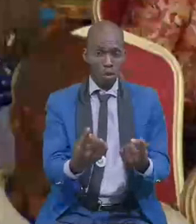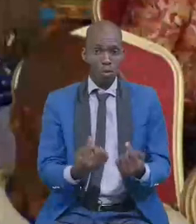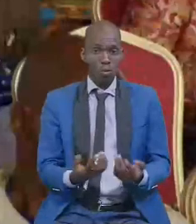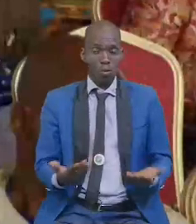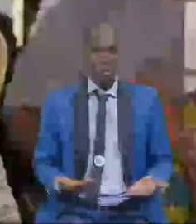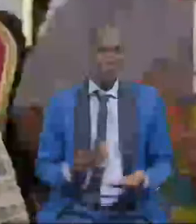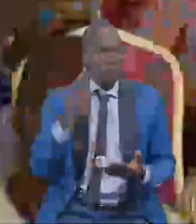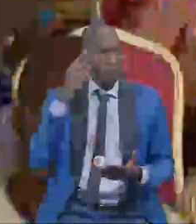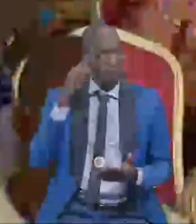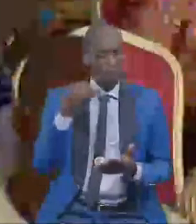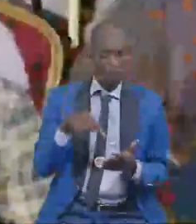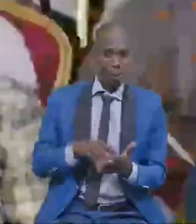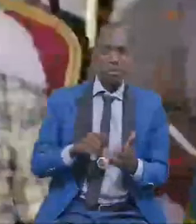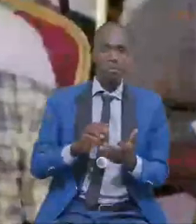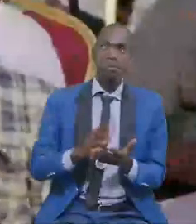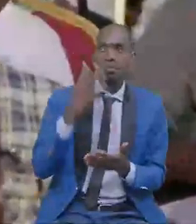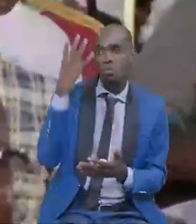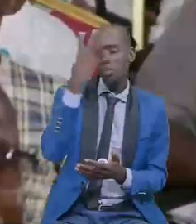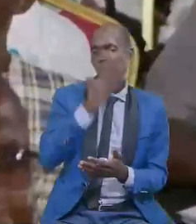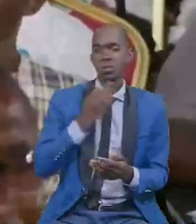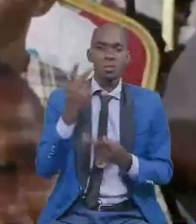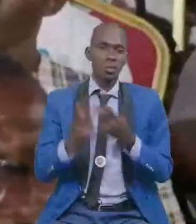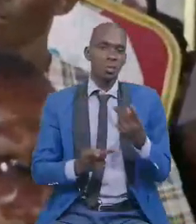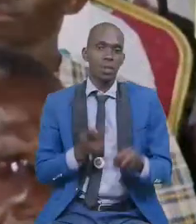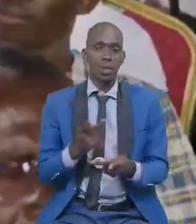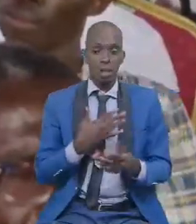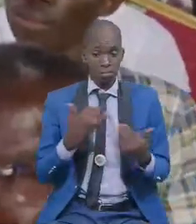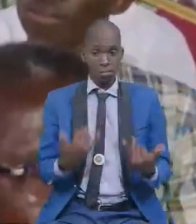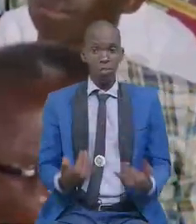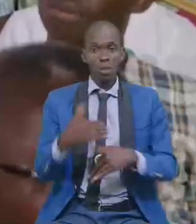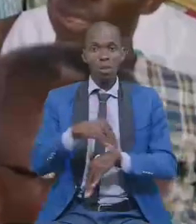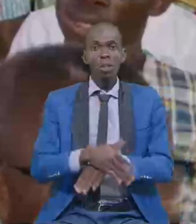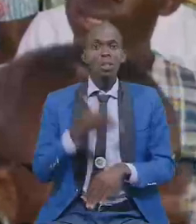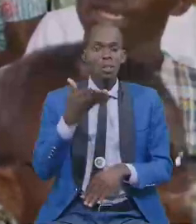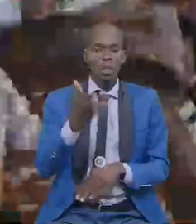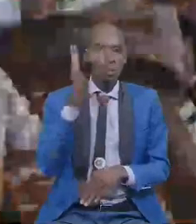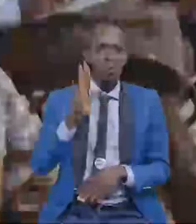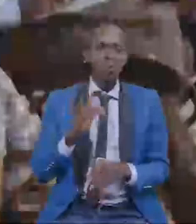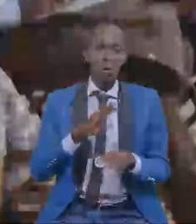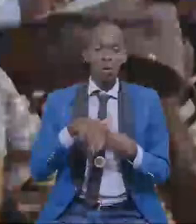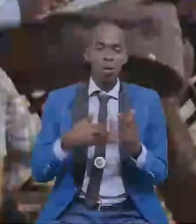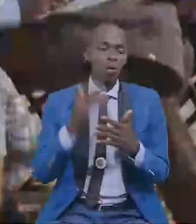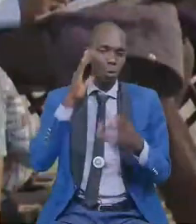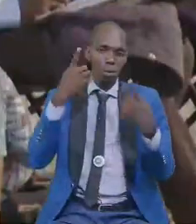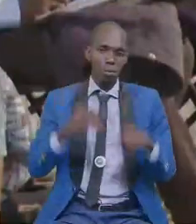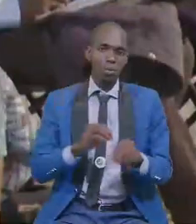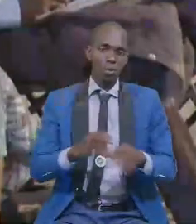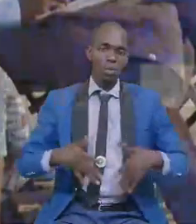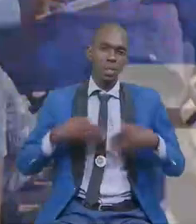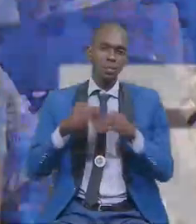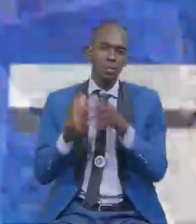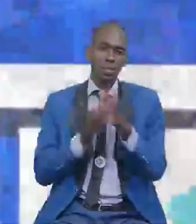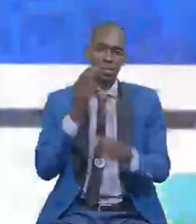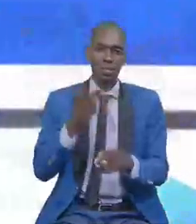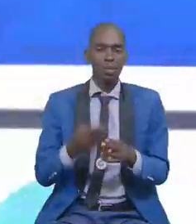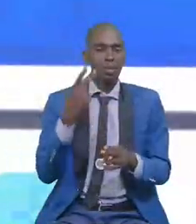Et toi, tu es venu pour cette visitation glorieuse. Et ce soir, il y aura un accomplissement dans ta vie.